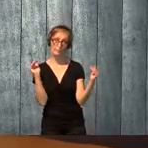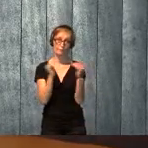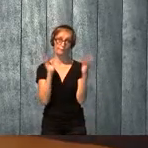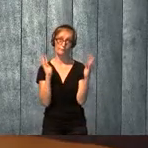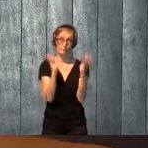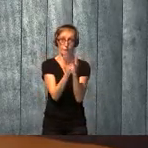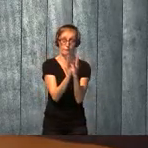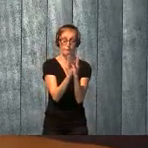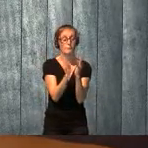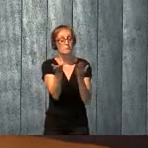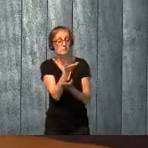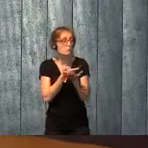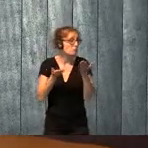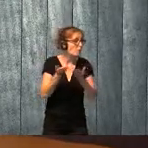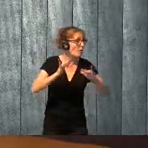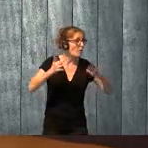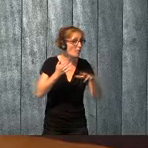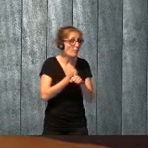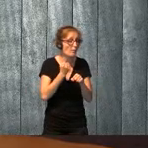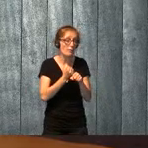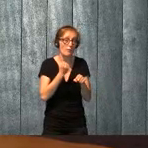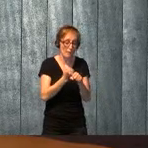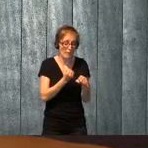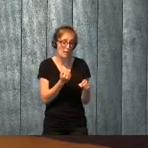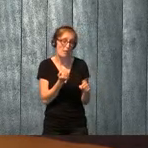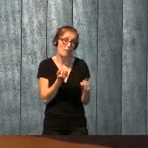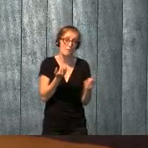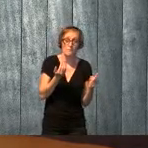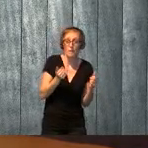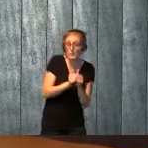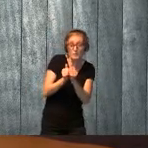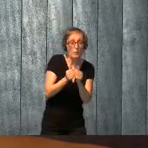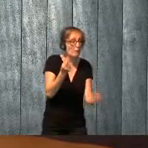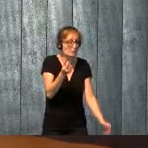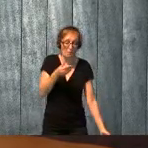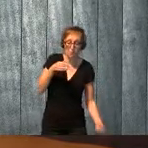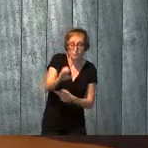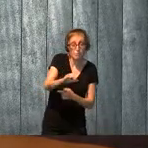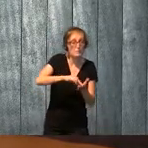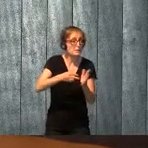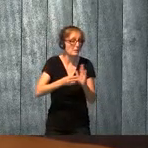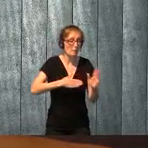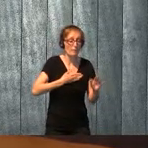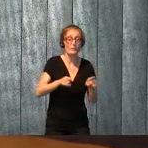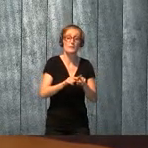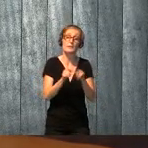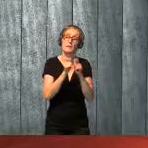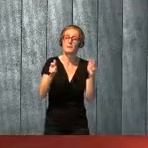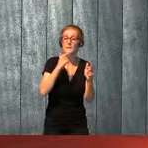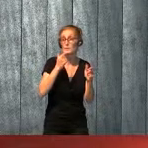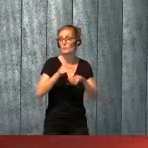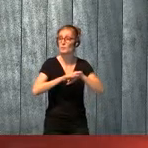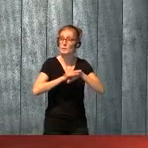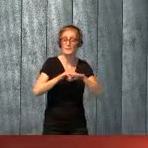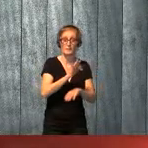d'égalité, ils envisagent des coopérations en matière d'investissement. Autre exemple, l'Institut d'études politiques de Bordeaux vient de créer un programme